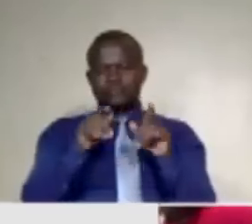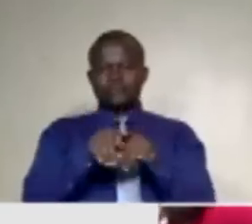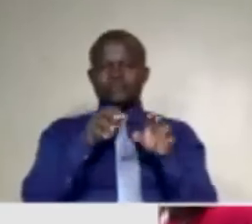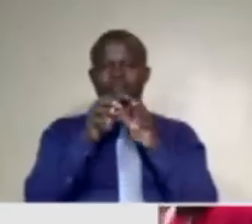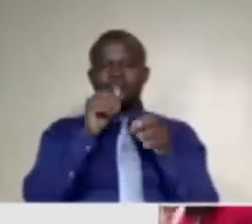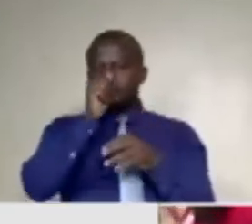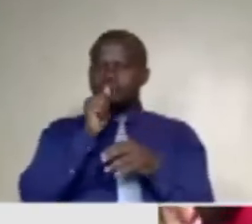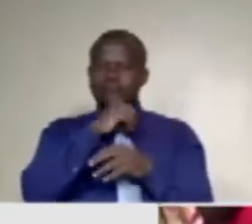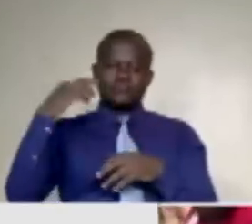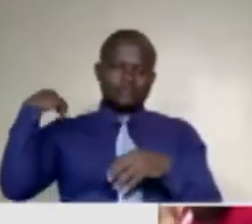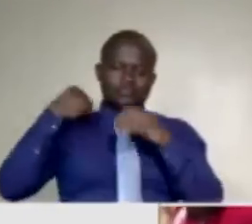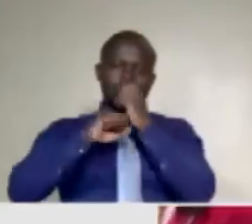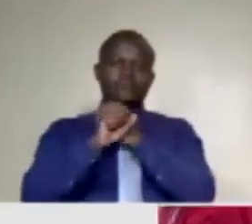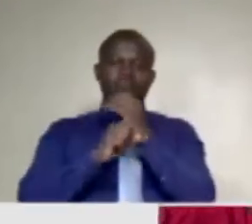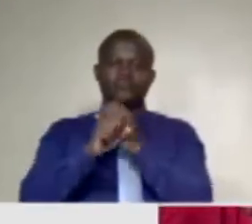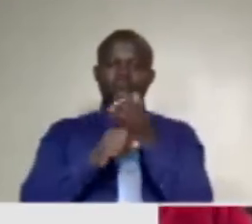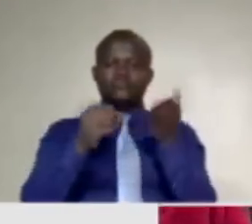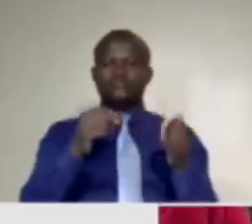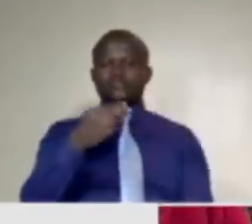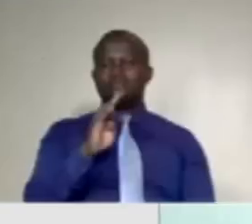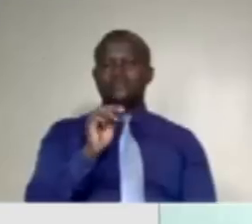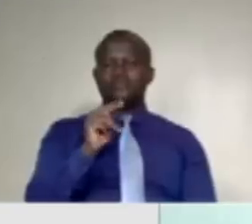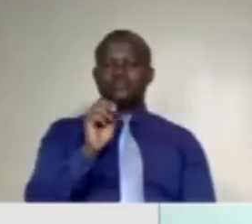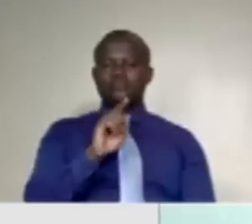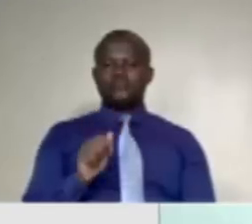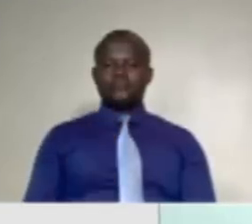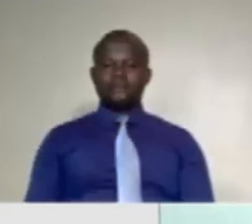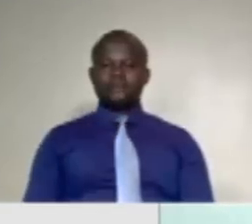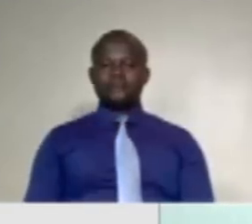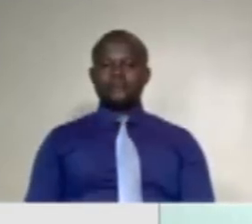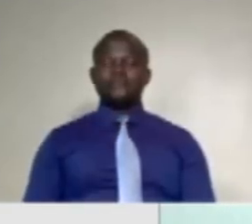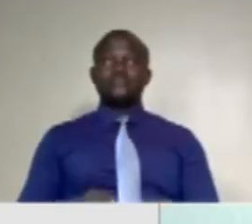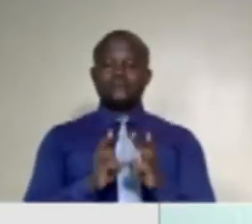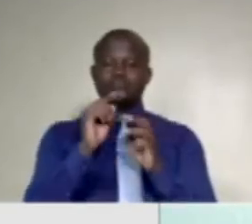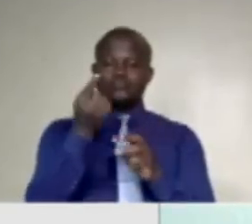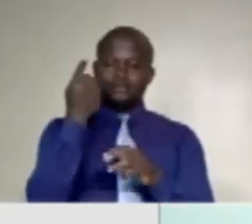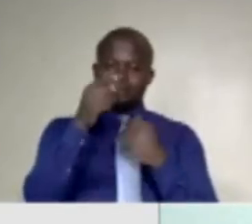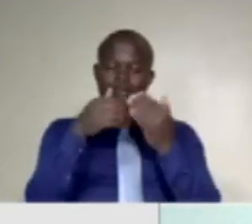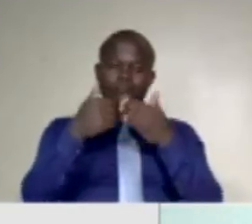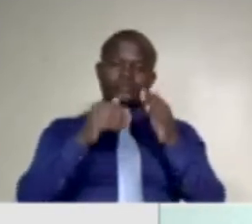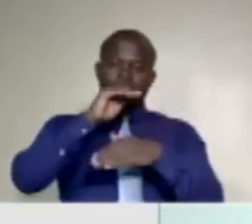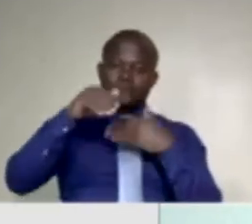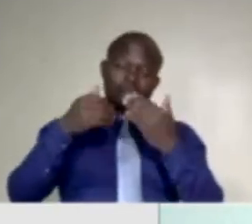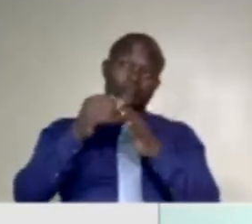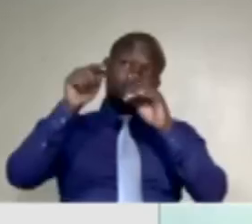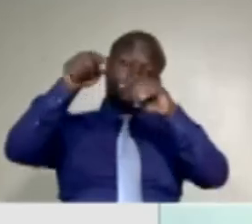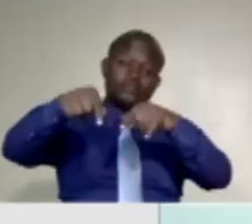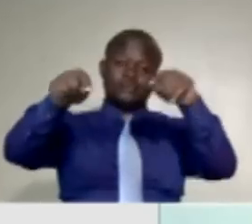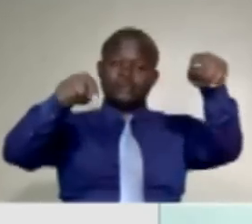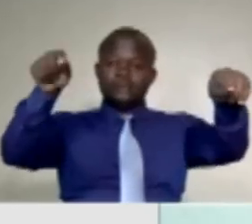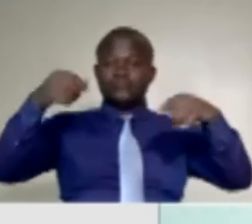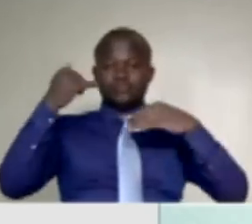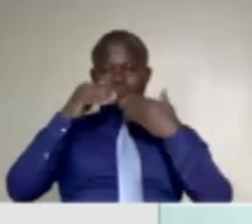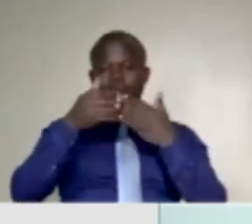bisobanurwa n'umunyamabanga nshingwabikorwa uyu murenge wa Mukama Habineza Longe. Ibanga ni rimwe gusa no kwegera abaturage ukabasanga aho bari iyo